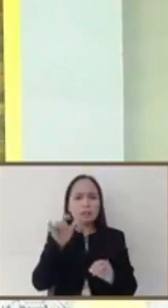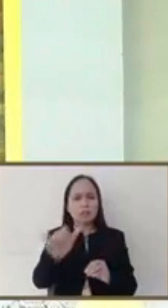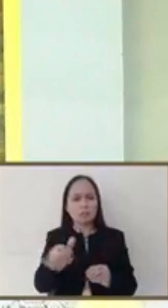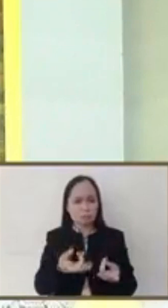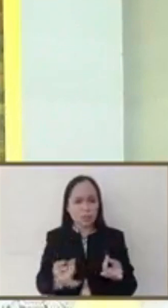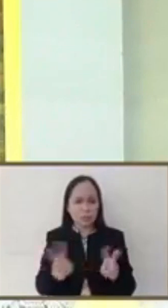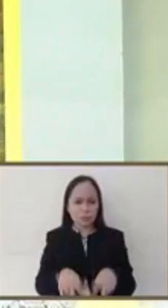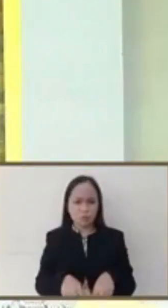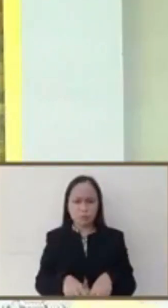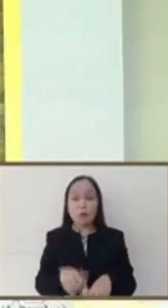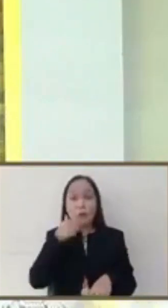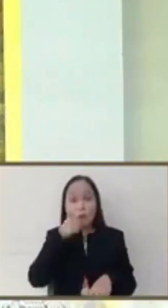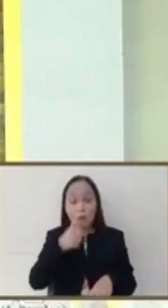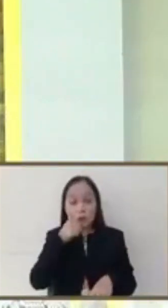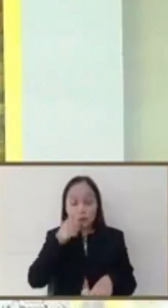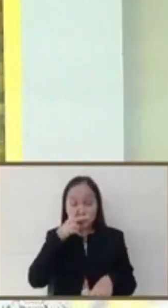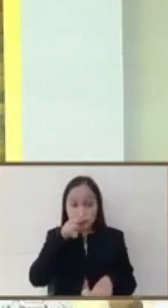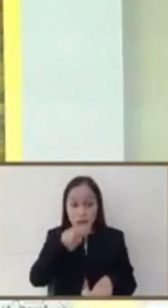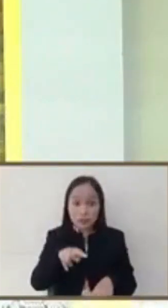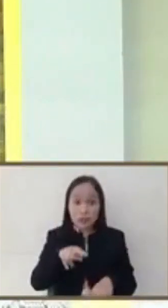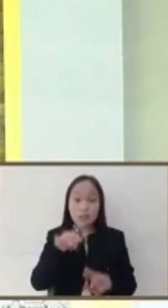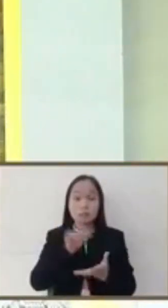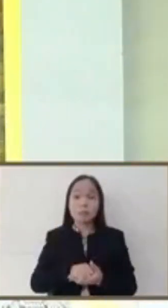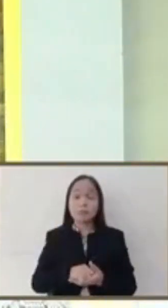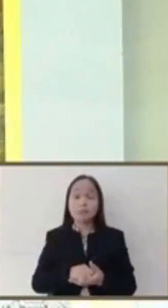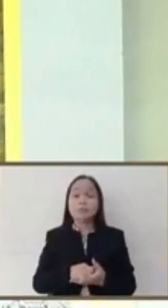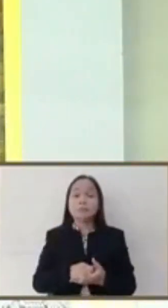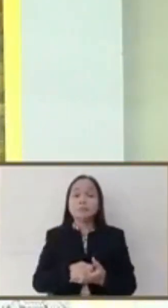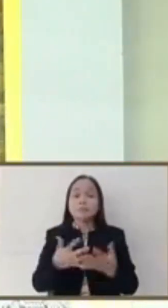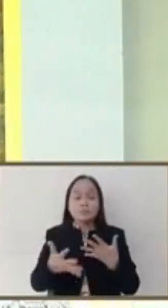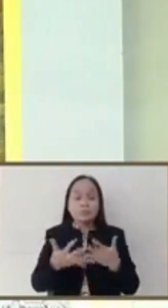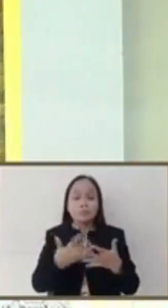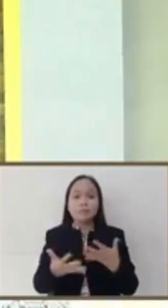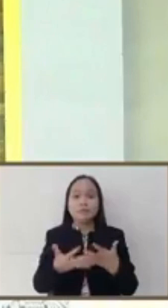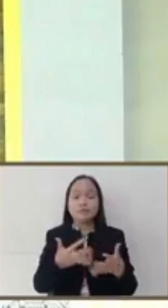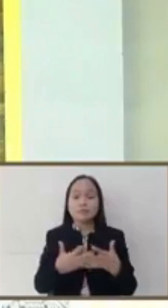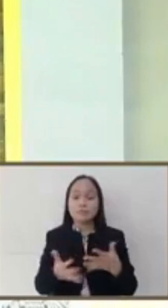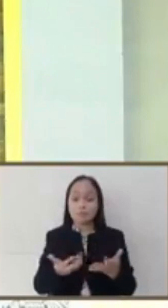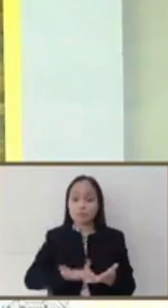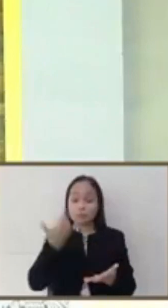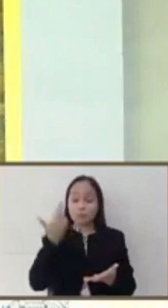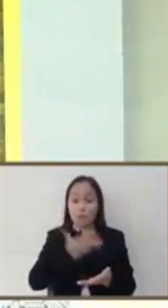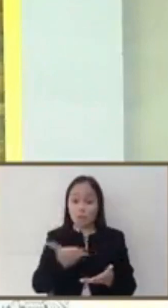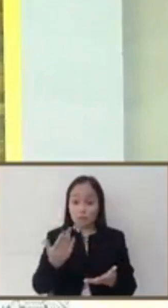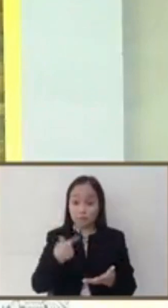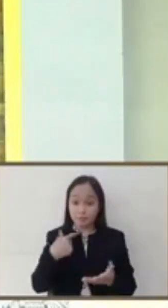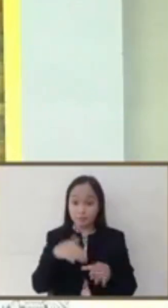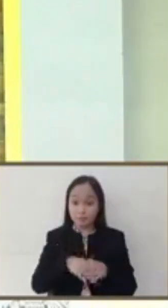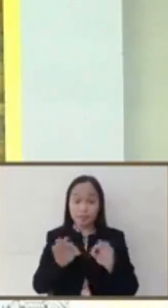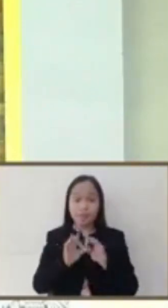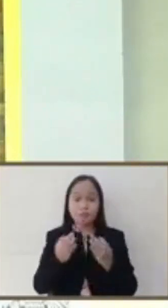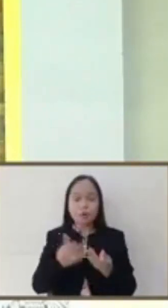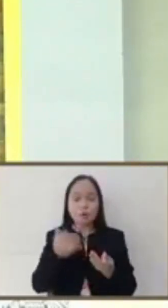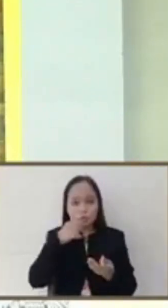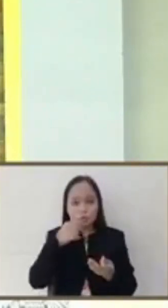Kapatid, always see to it na mag-anumang halaga ng ini-invest mo sa iyong pamilya, lagi mong ilalagay